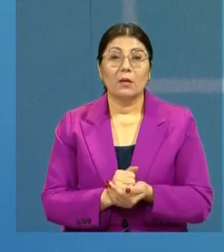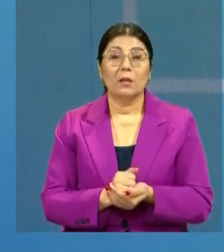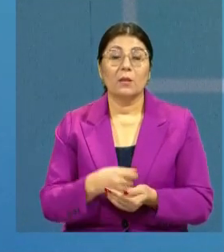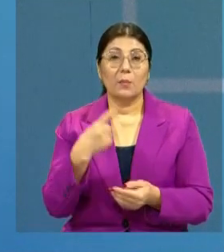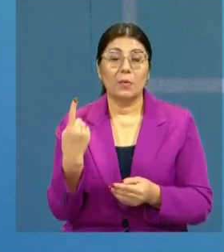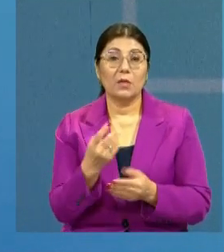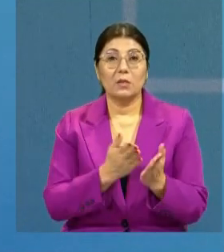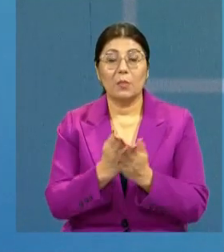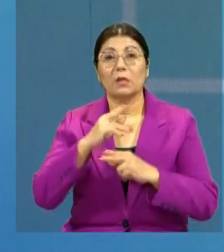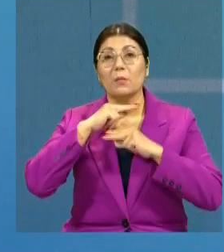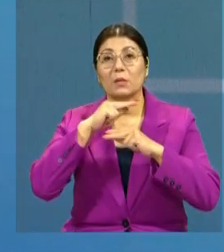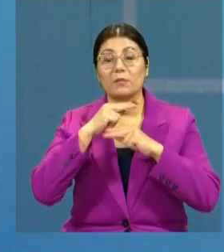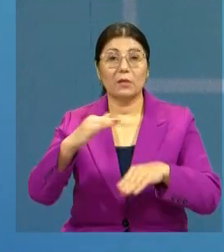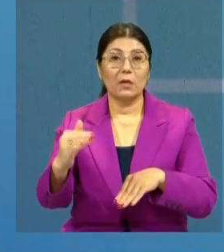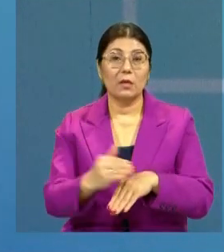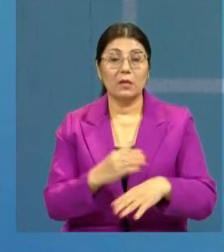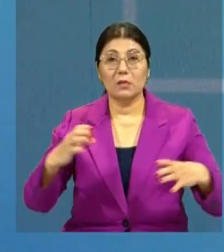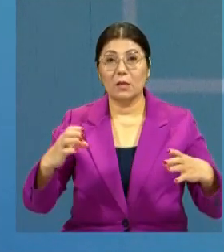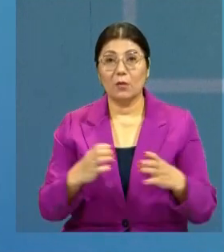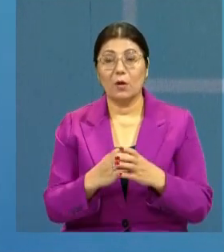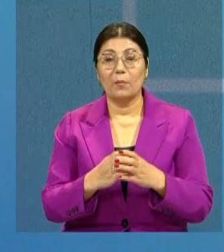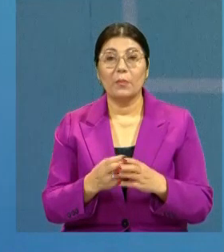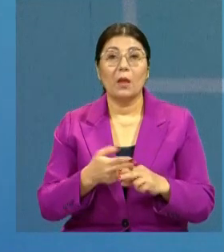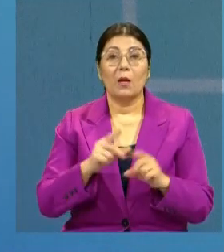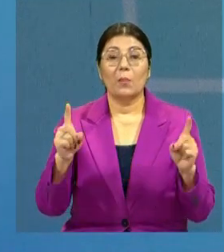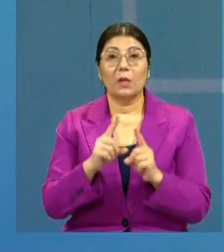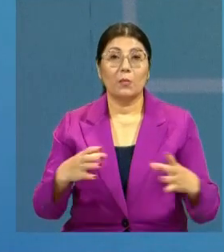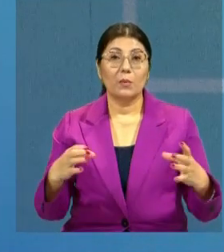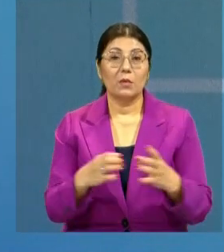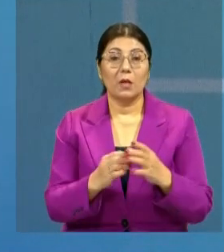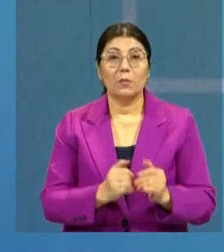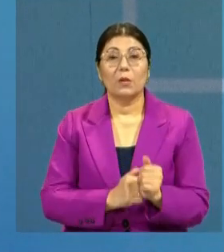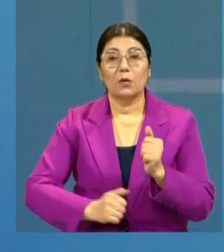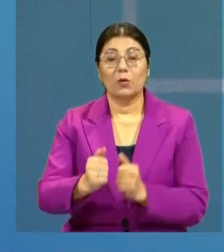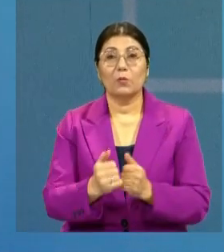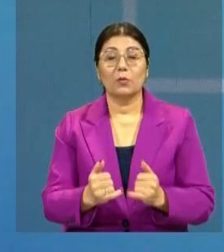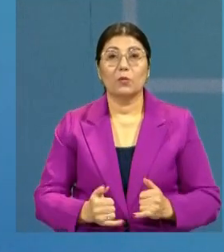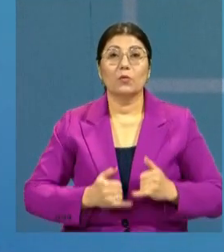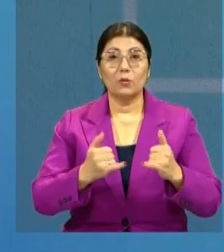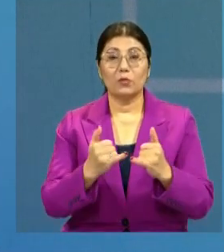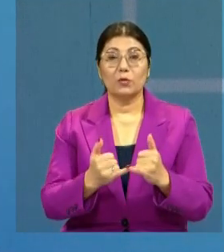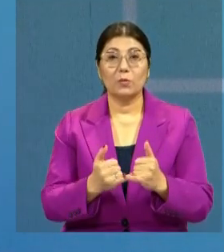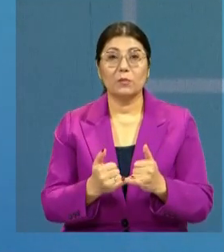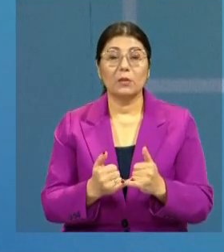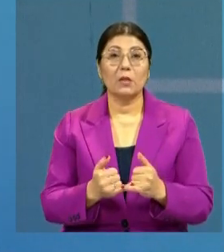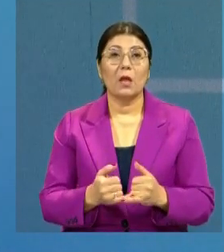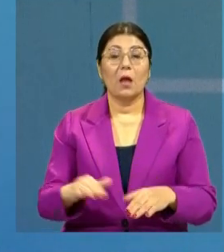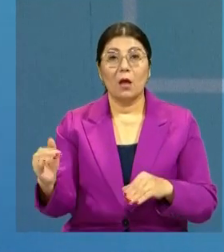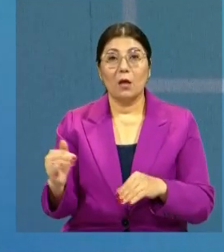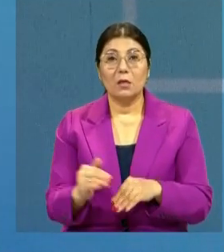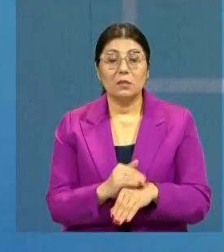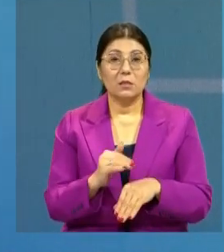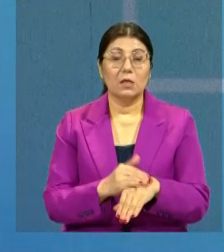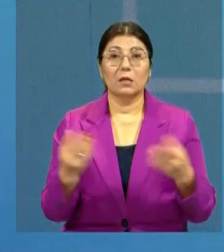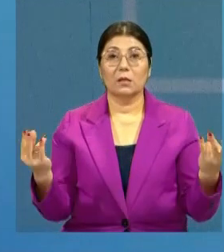Бірінші бағытқа, яғни? Бірінші бағыт. Қоғамның үйткені біз алға сүйреу үшін, ізгілікке жеткізу үшін ізгі қоғамды құруымыз керек, оның жан-жақты